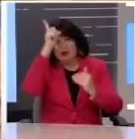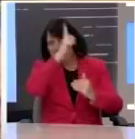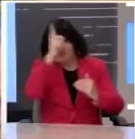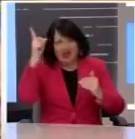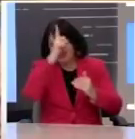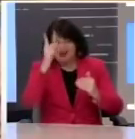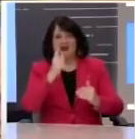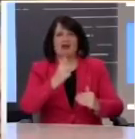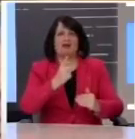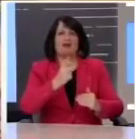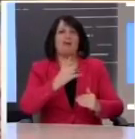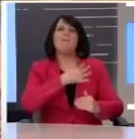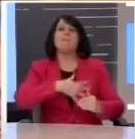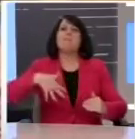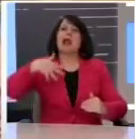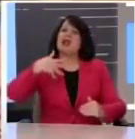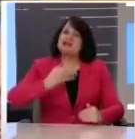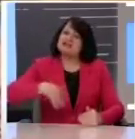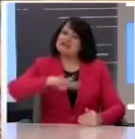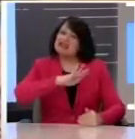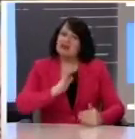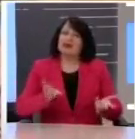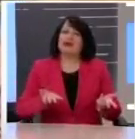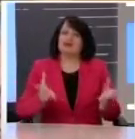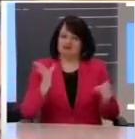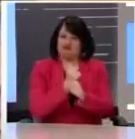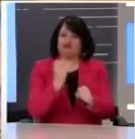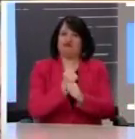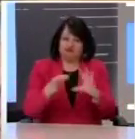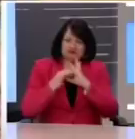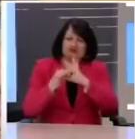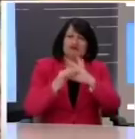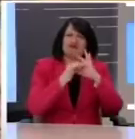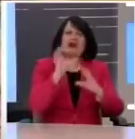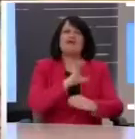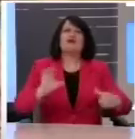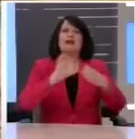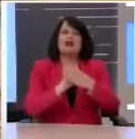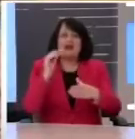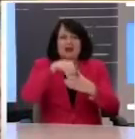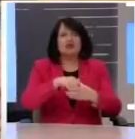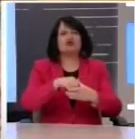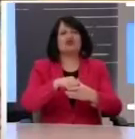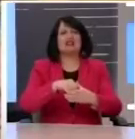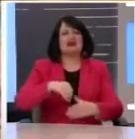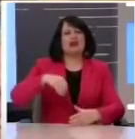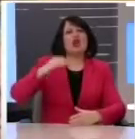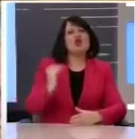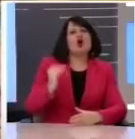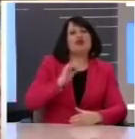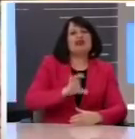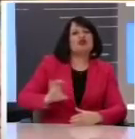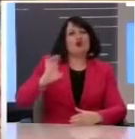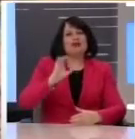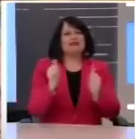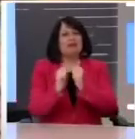την Παλαιστίνη, μέσα από τον ενεργό μας ρόλο στην Ευρωπαϊκή Ένωση, τη Σύνοδο του Νότου, τις συμμαχίες που έχουμε